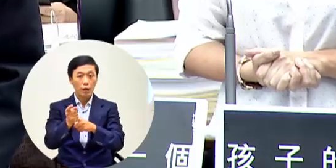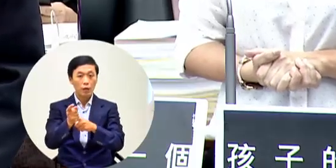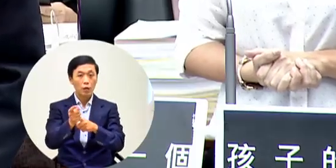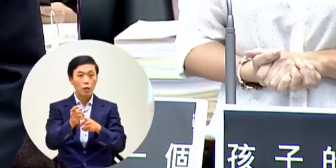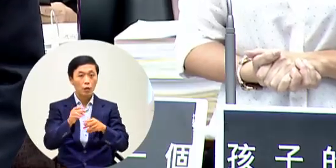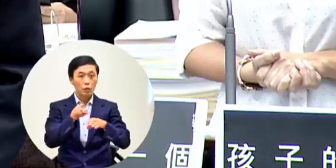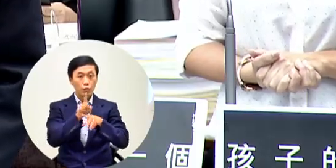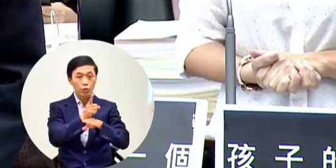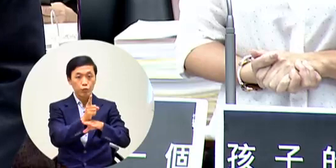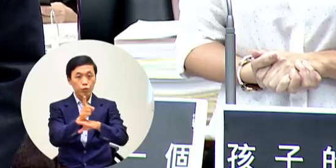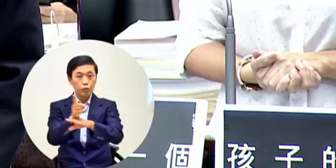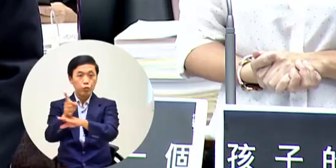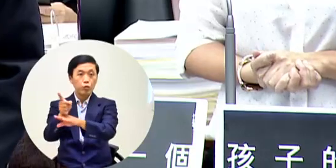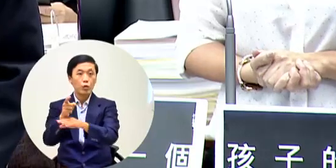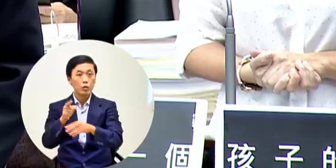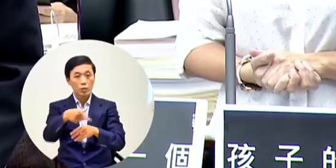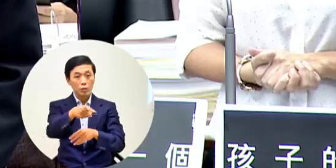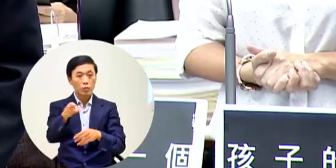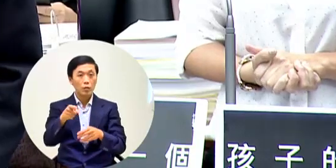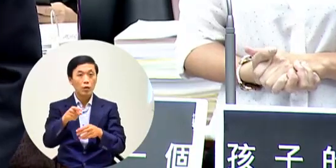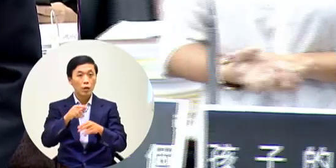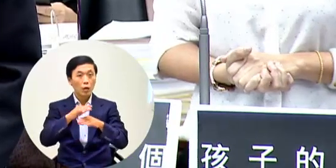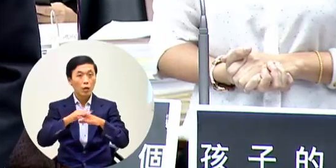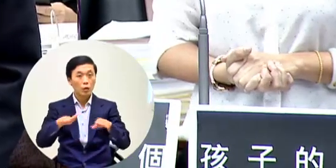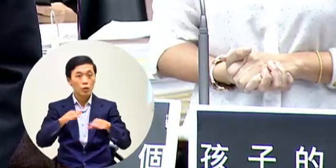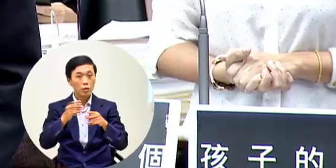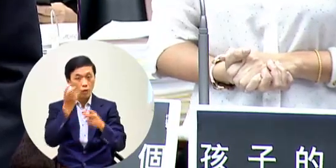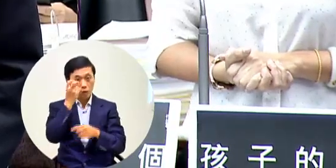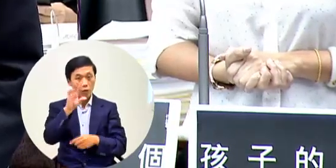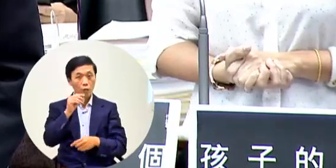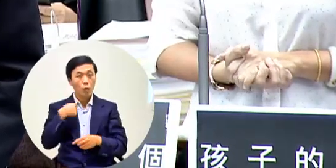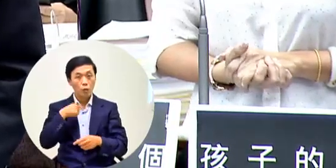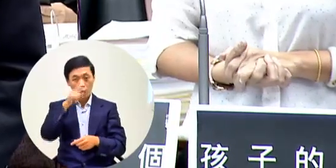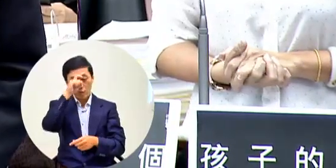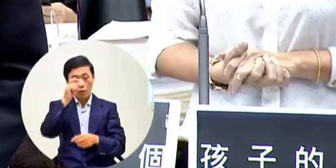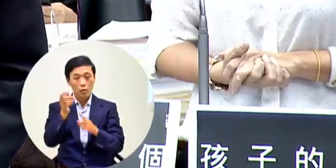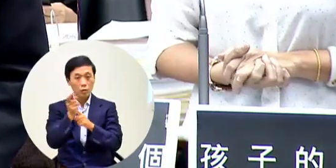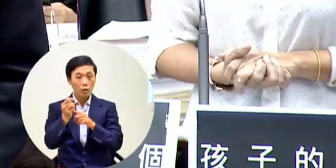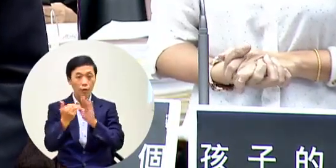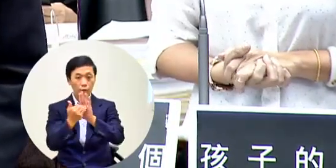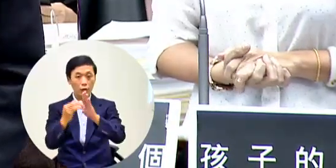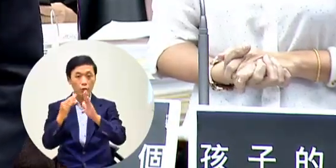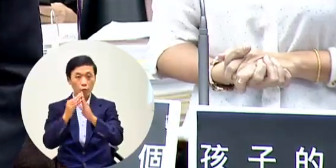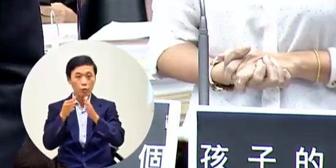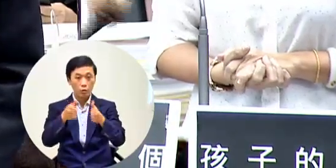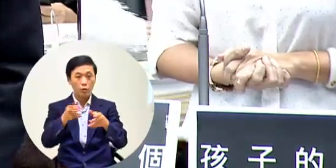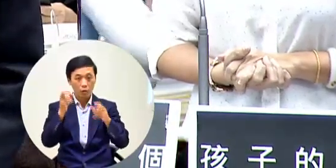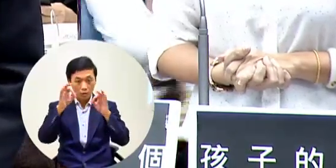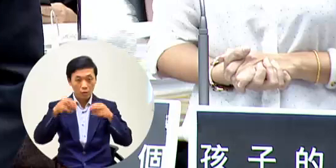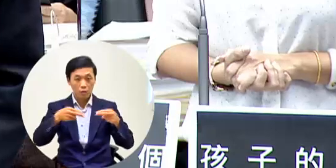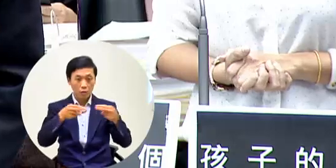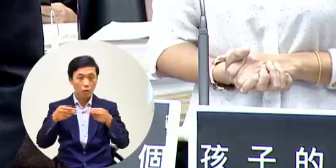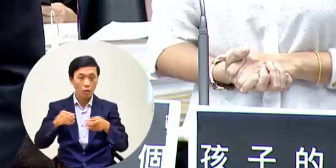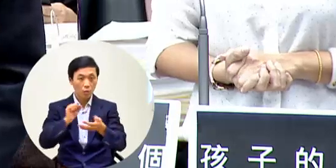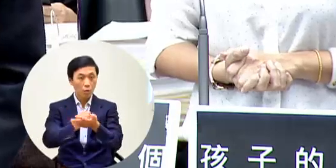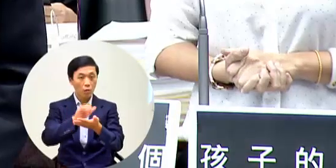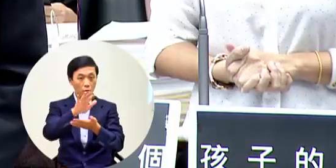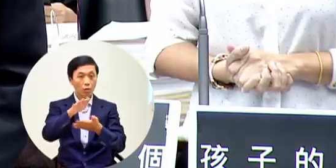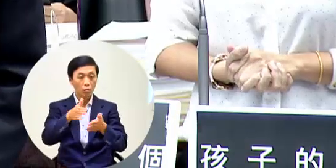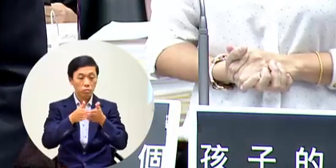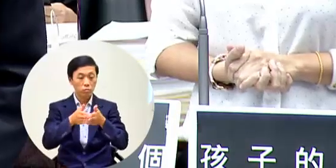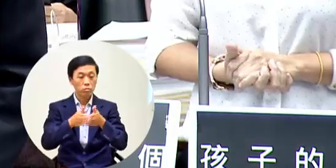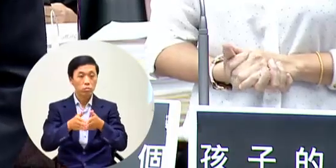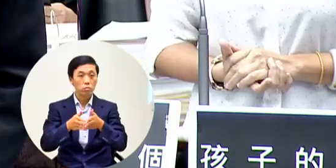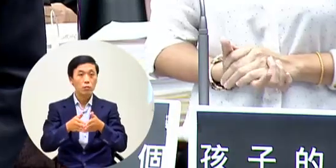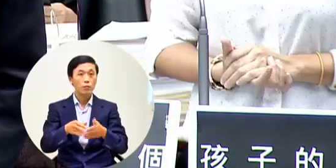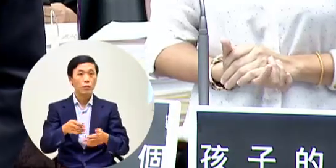有没有去检视呢？ 所以我希望我们的消防局要将这个检讨报告能够有一个检讨报告。